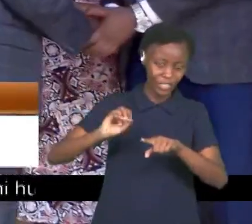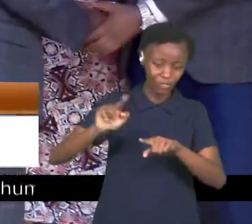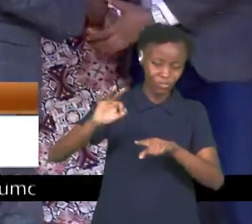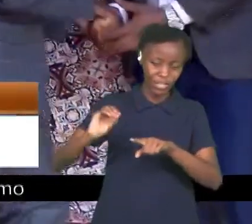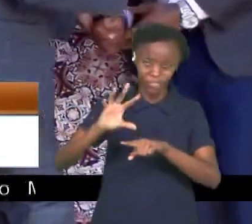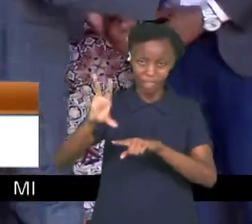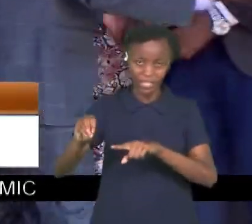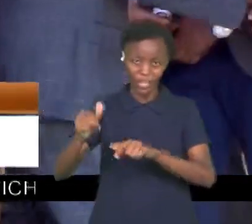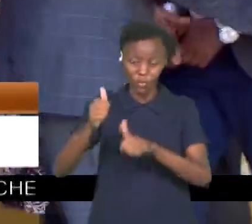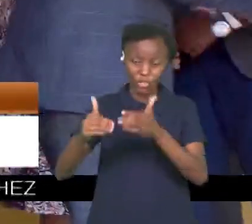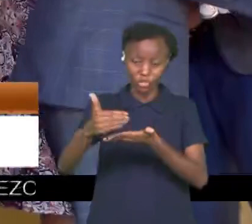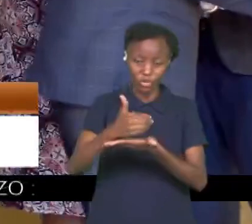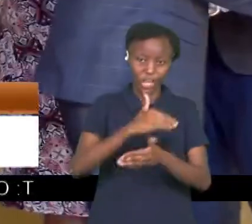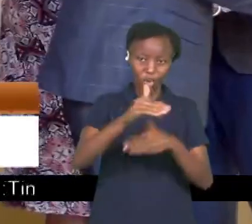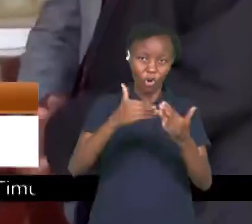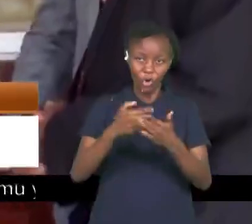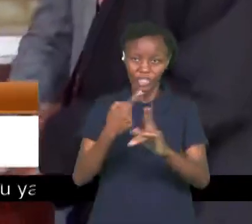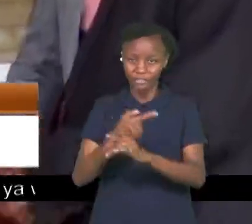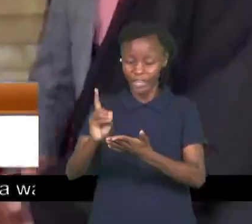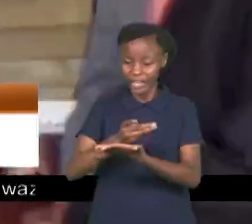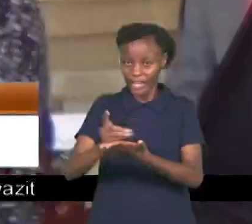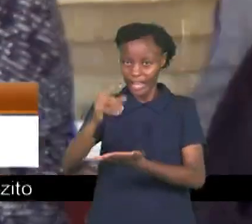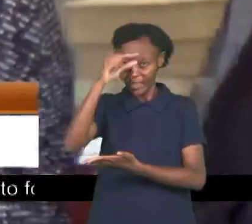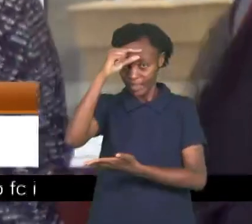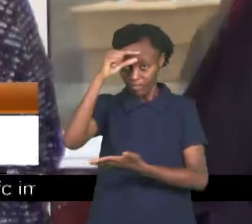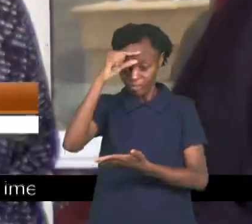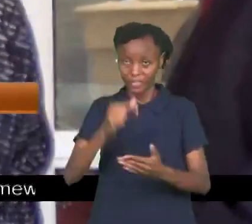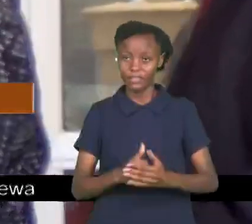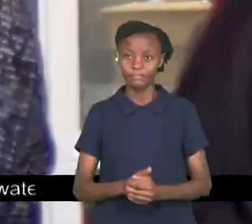ushuru unaokusanywa katika taasisi nyingi za serikali.